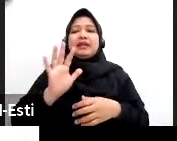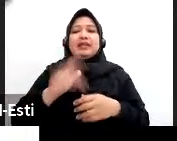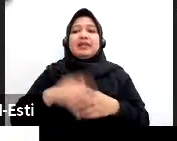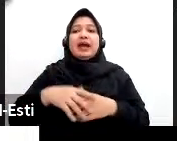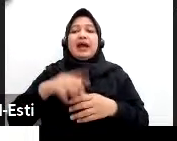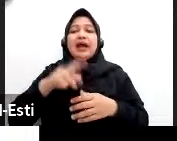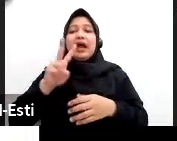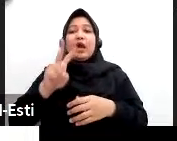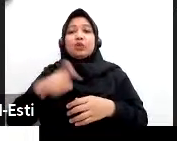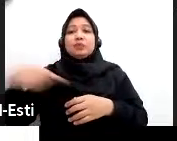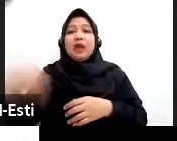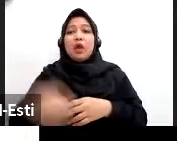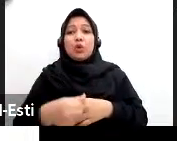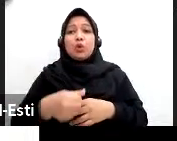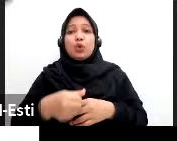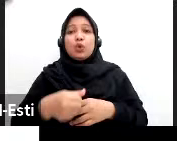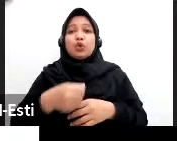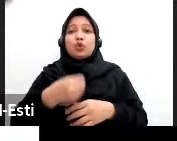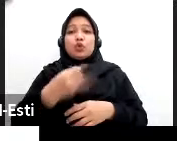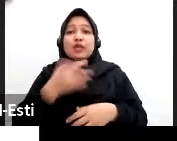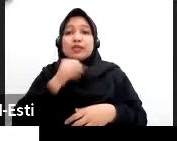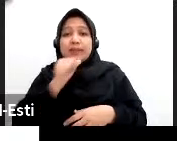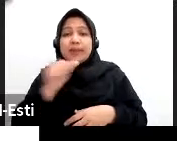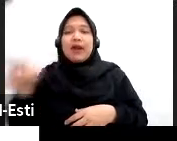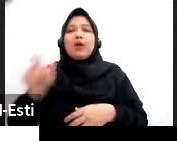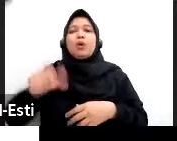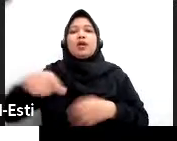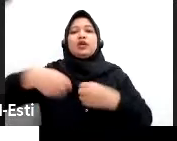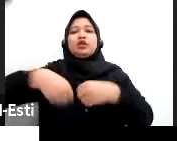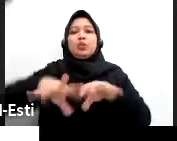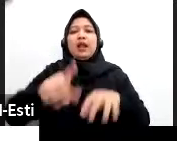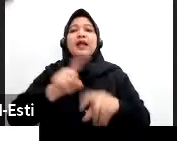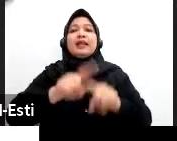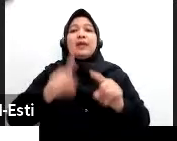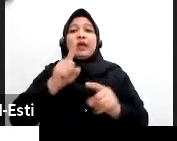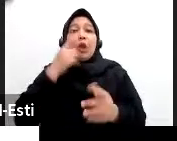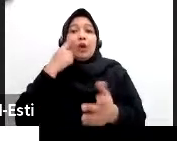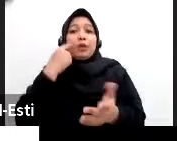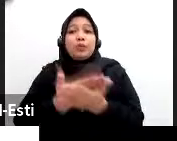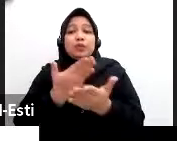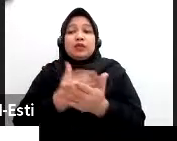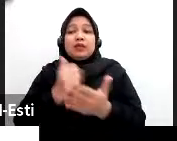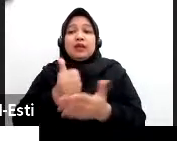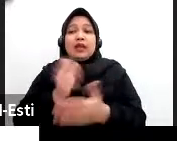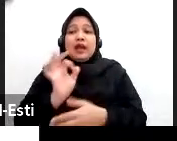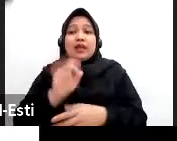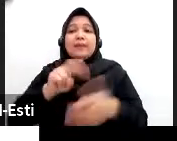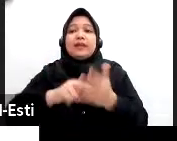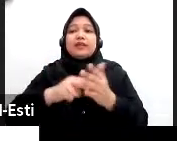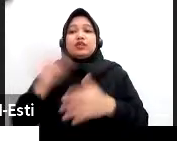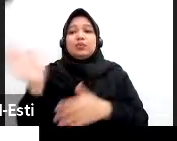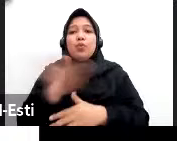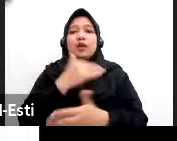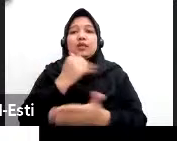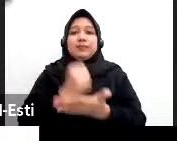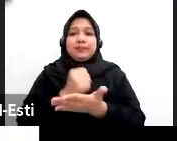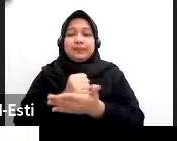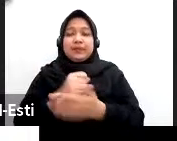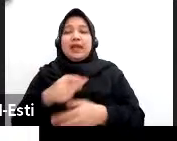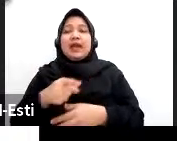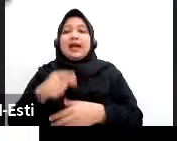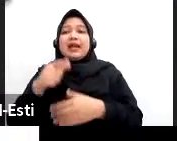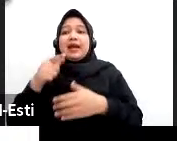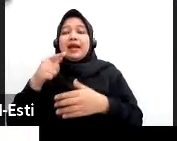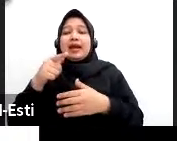adalah si penjual apabila itu tidak terbukti maka Yap semua nah market dalam hal ini menyelenggarakan hal tersebut